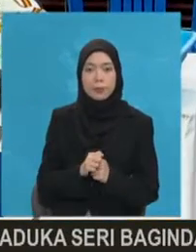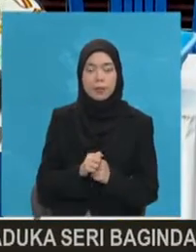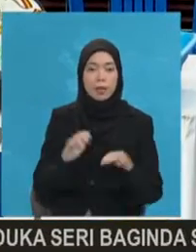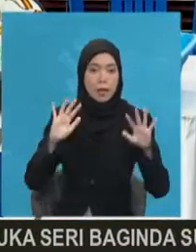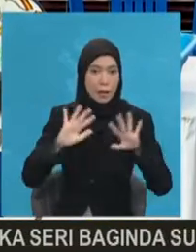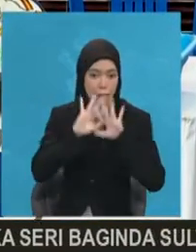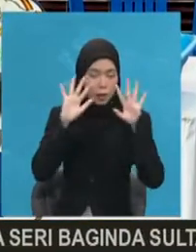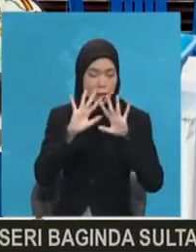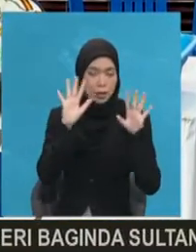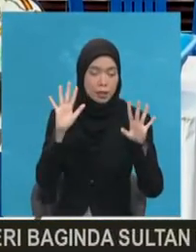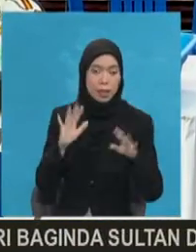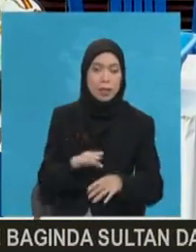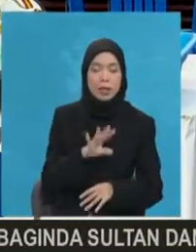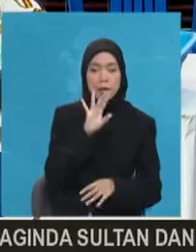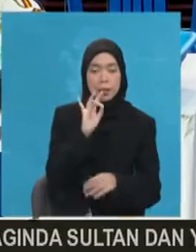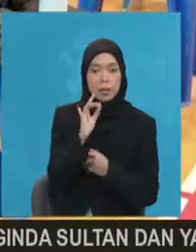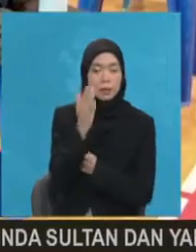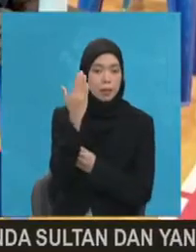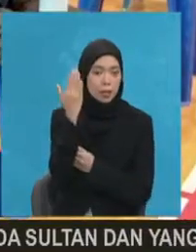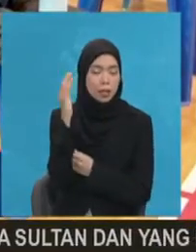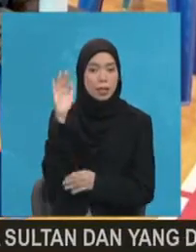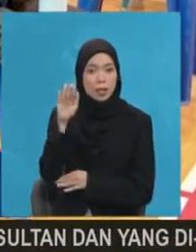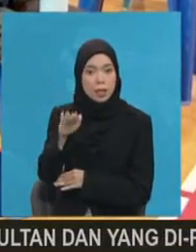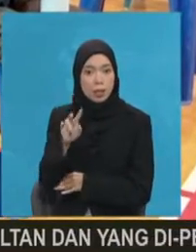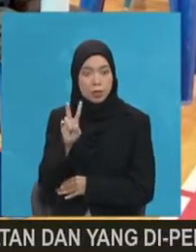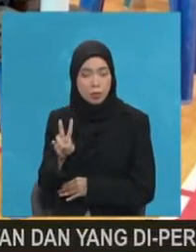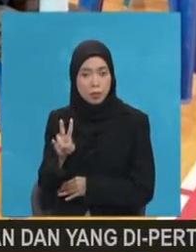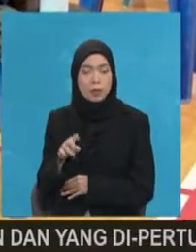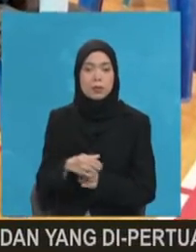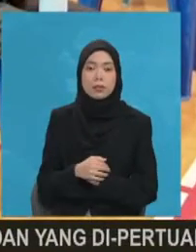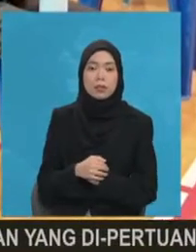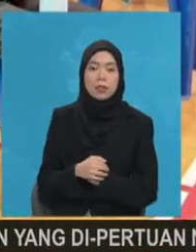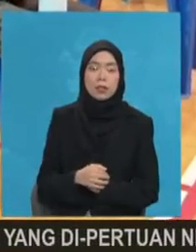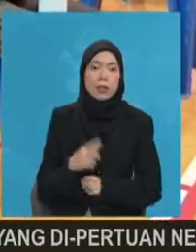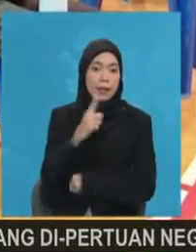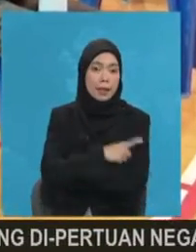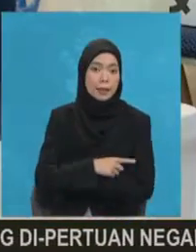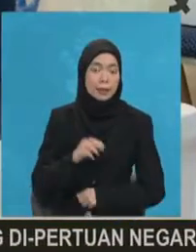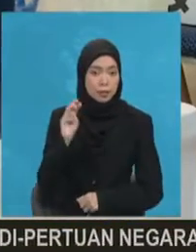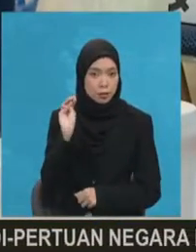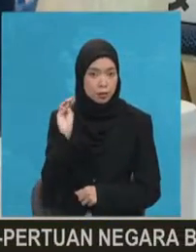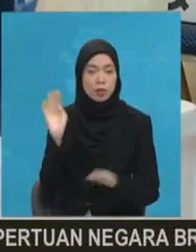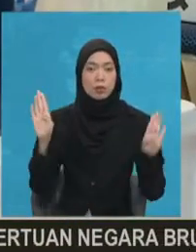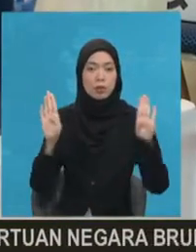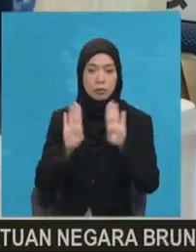ah8 pagi hingga dua petang merekalah hari Jumat dan hari kelepasan awam ditutup